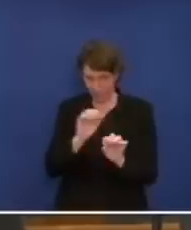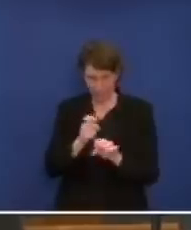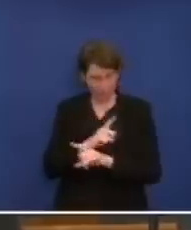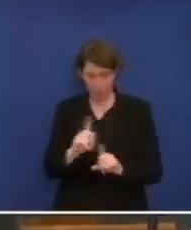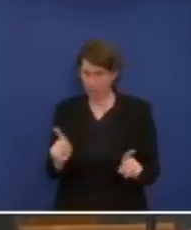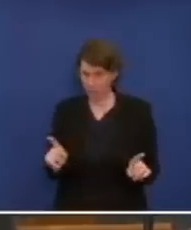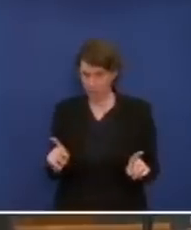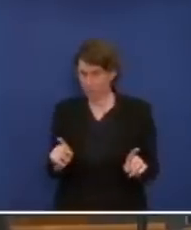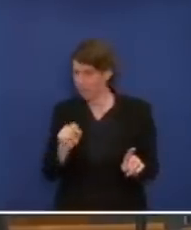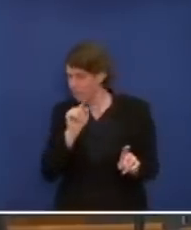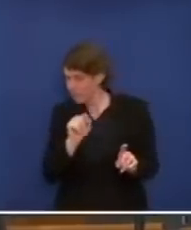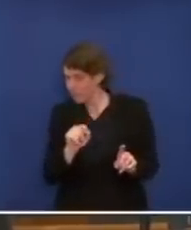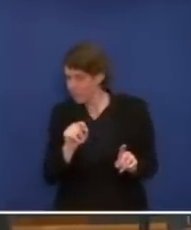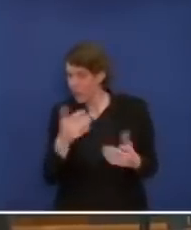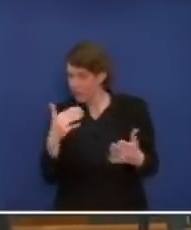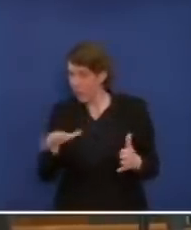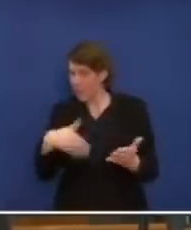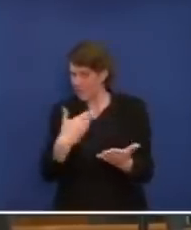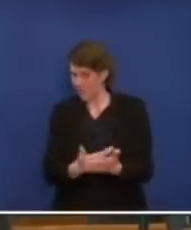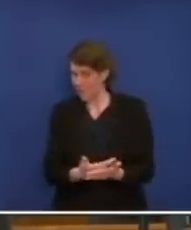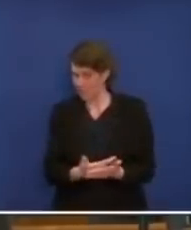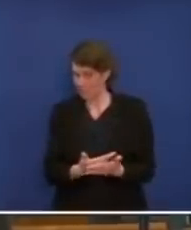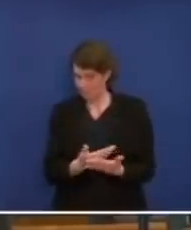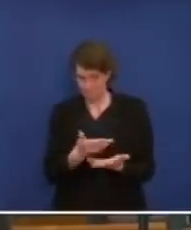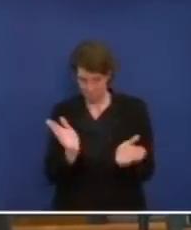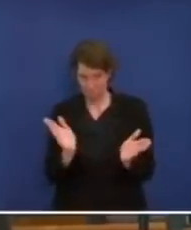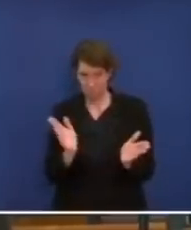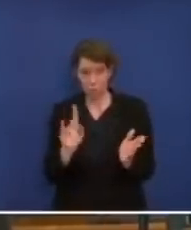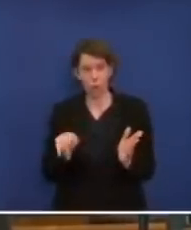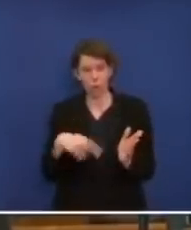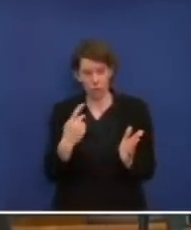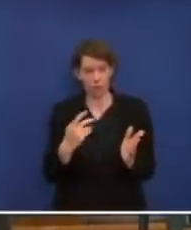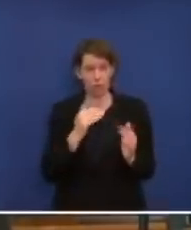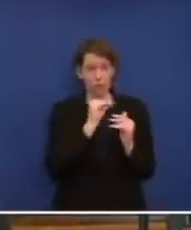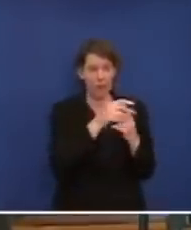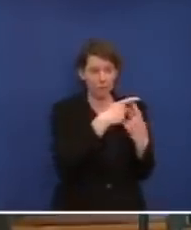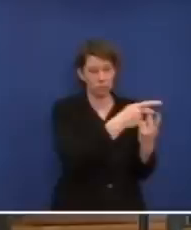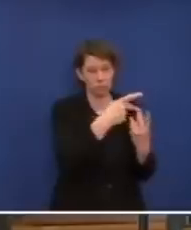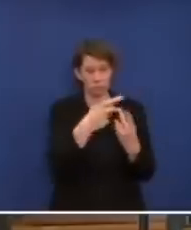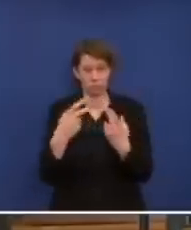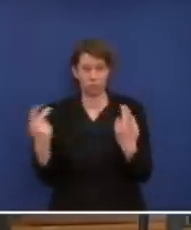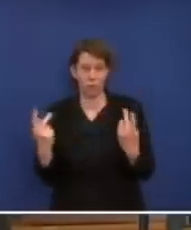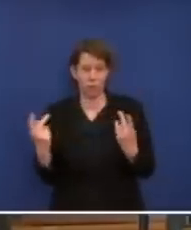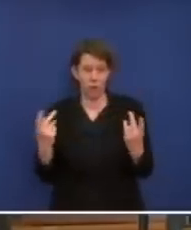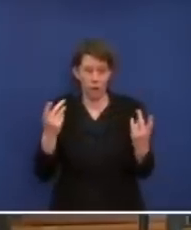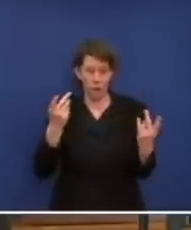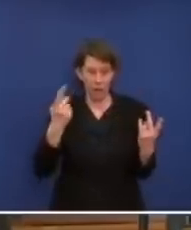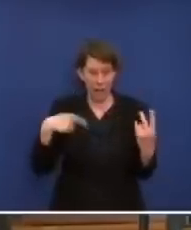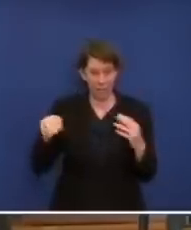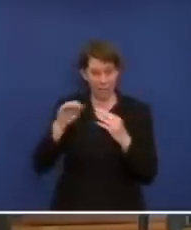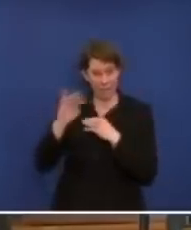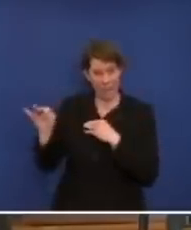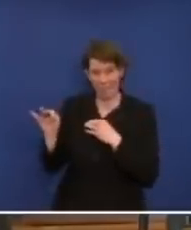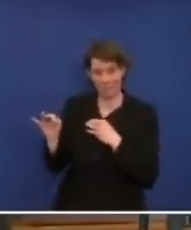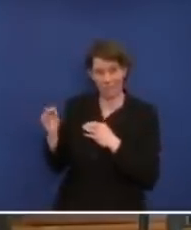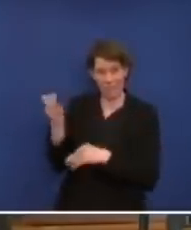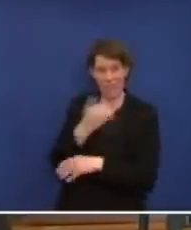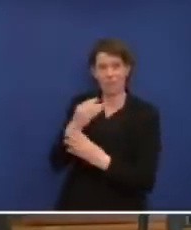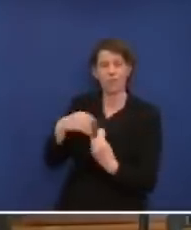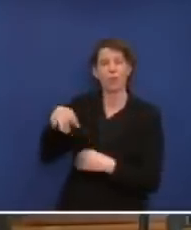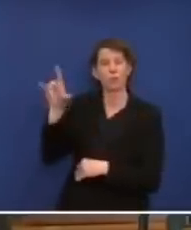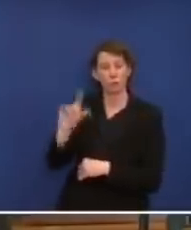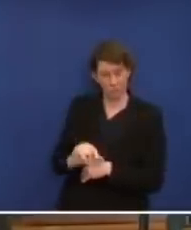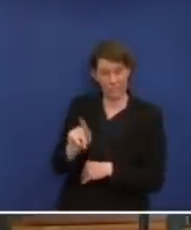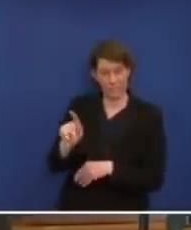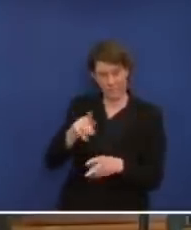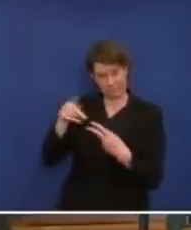kann, die dann sozusagen freizugeben und dann an Länder auszuliefern oder zuzuführen, die nicht genug Impfstoffe haben? Die